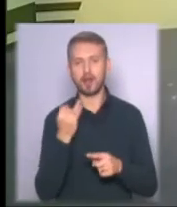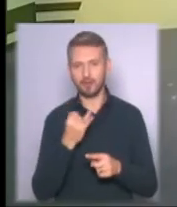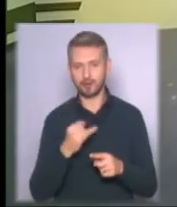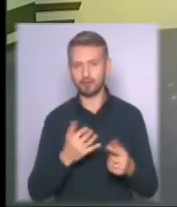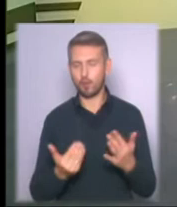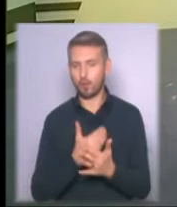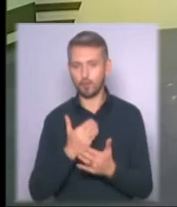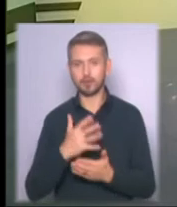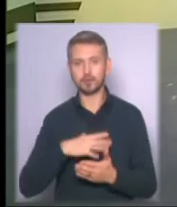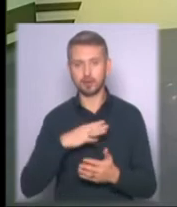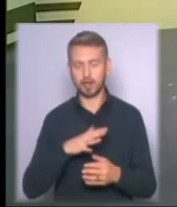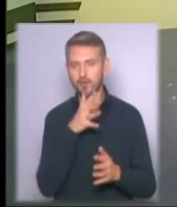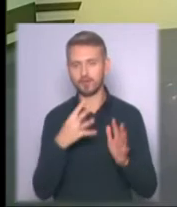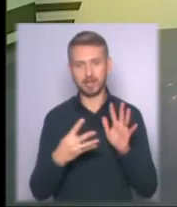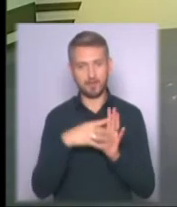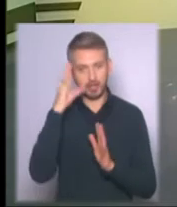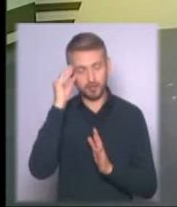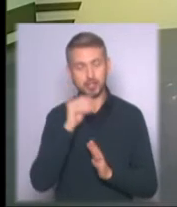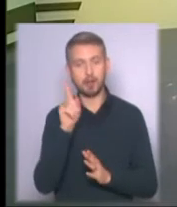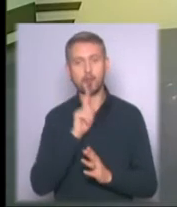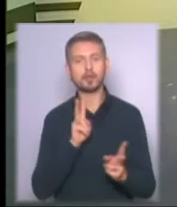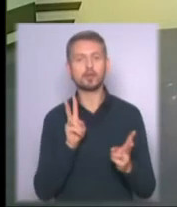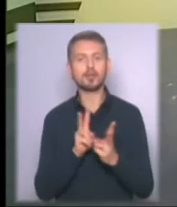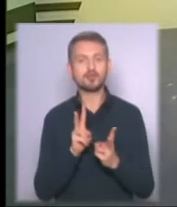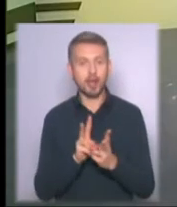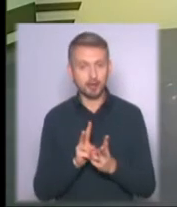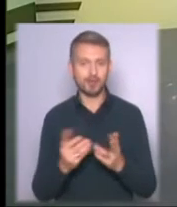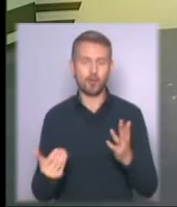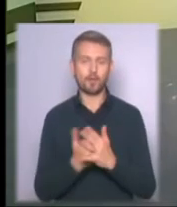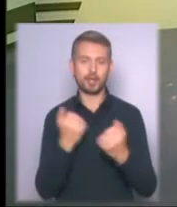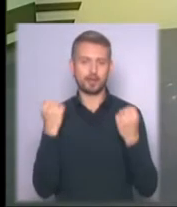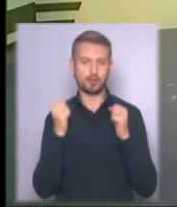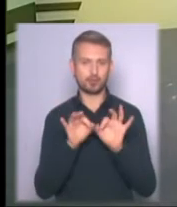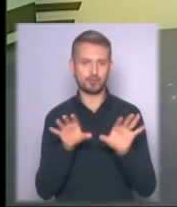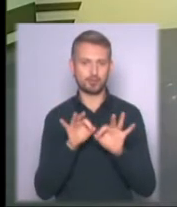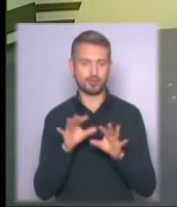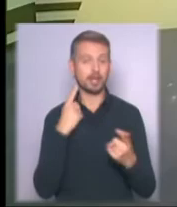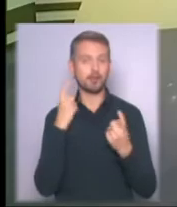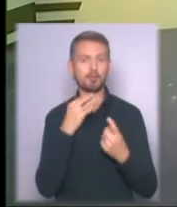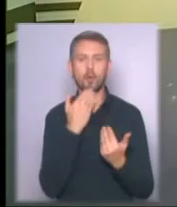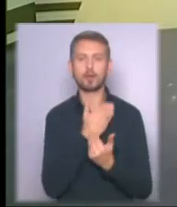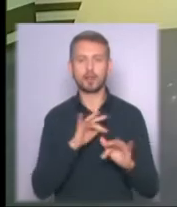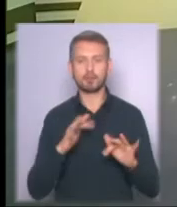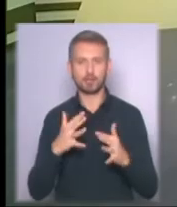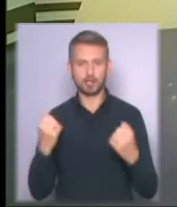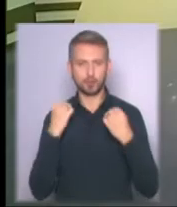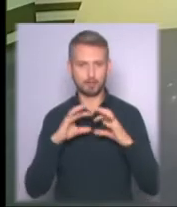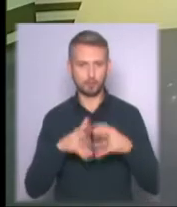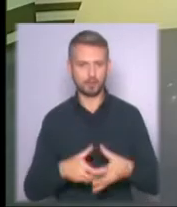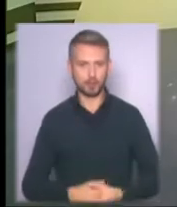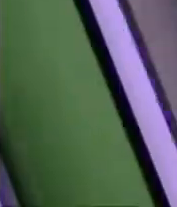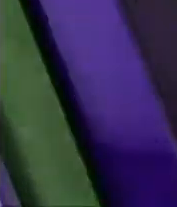актуальних новин вже за 2 години. А поки зустрічайте Романа Сагая, котрий поділиться інформацією про останні події спортивного світу.